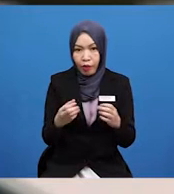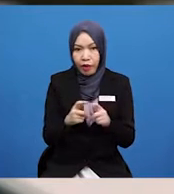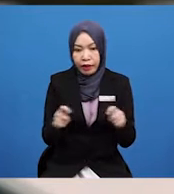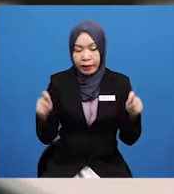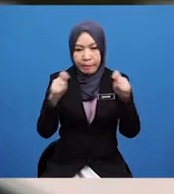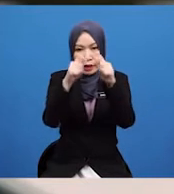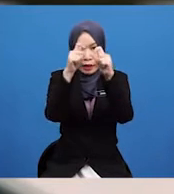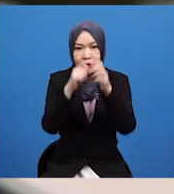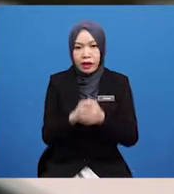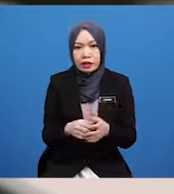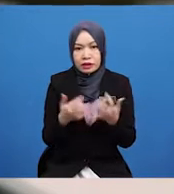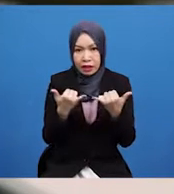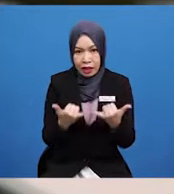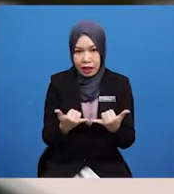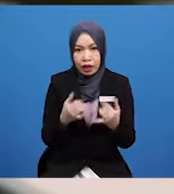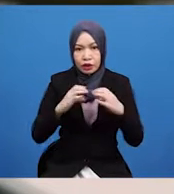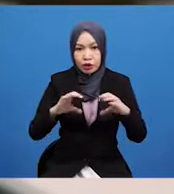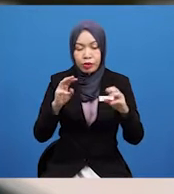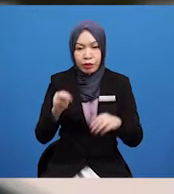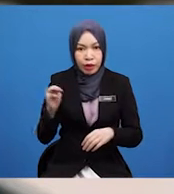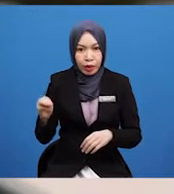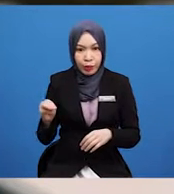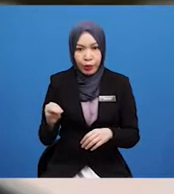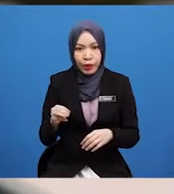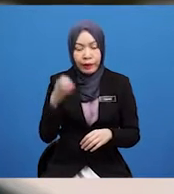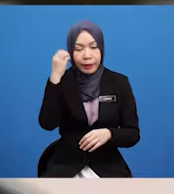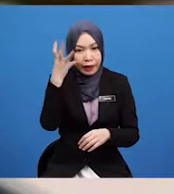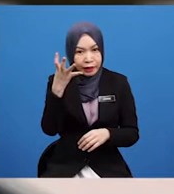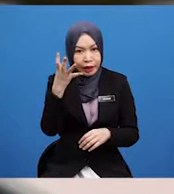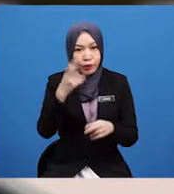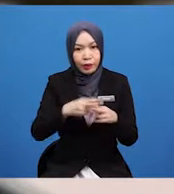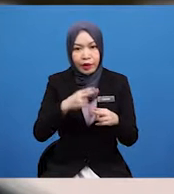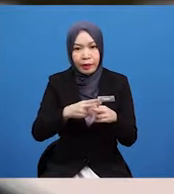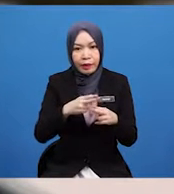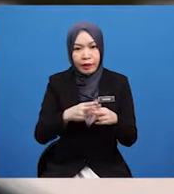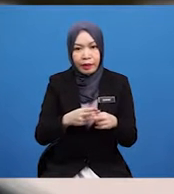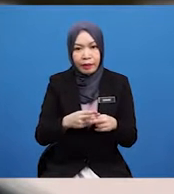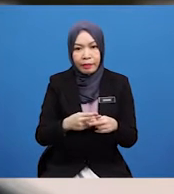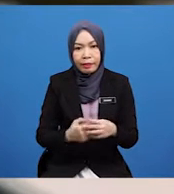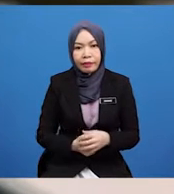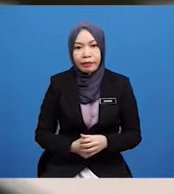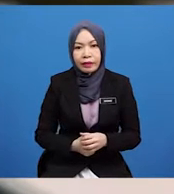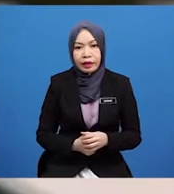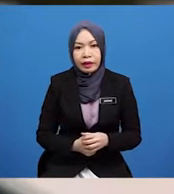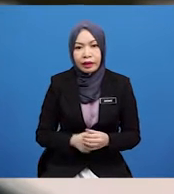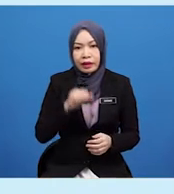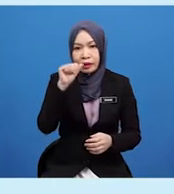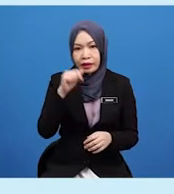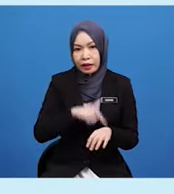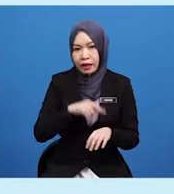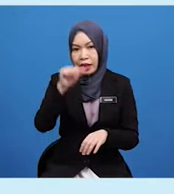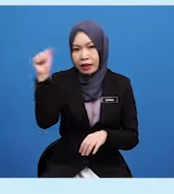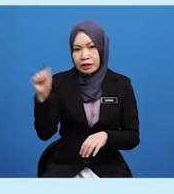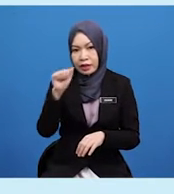sekarang cube murid-murid Sebutkan kembali namun namun lokasi zaman prasejarah di Asia Tenggara